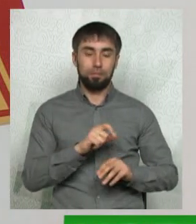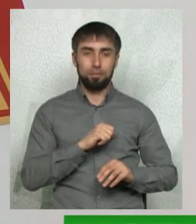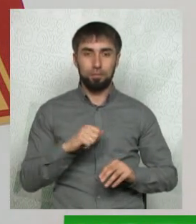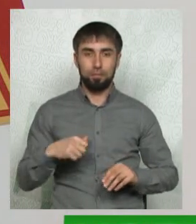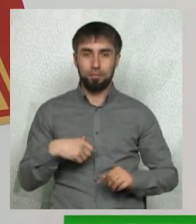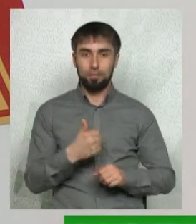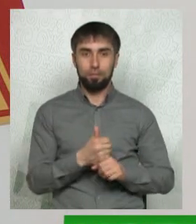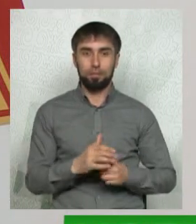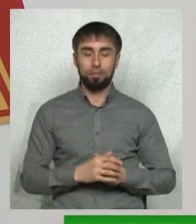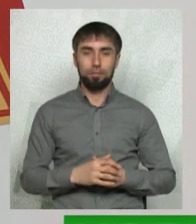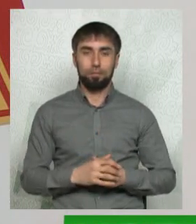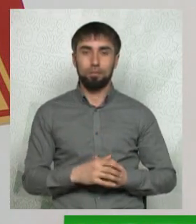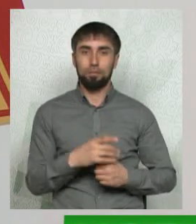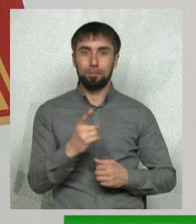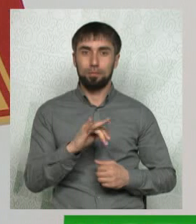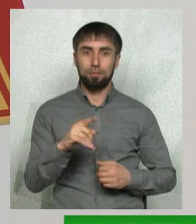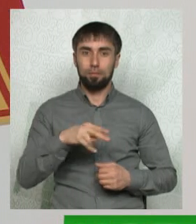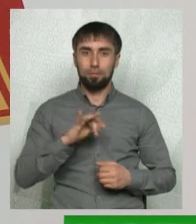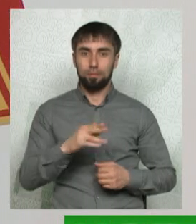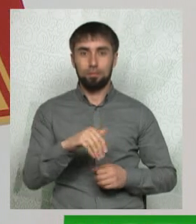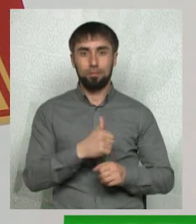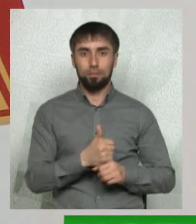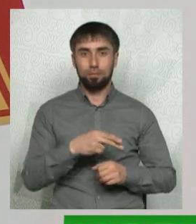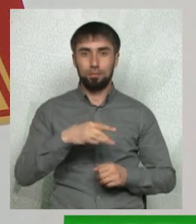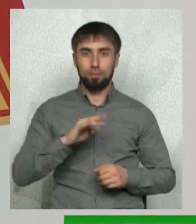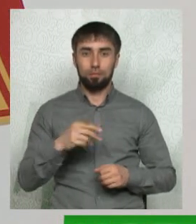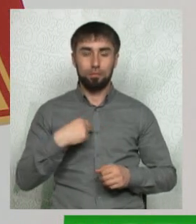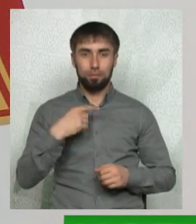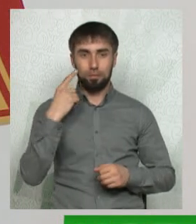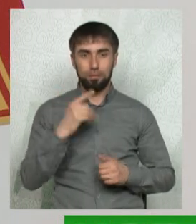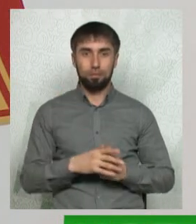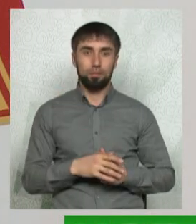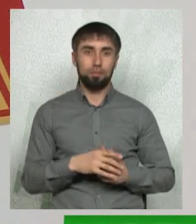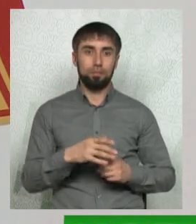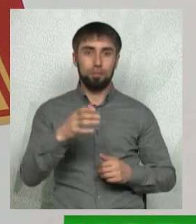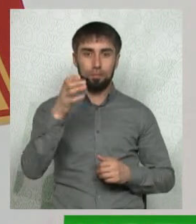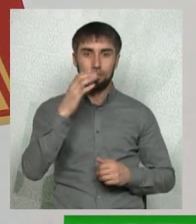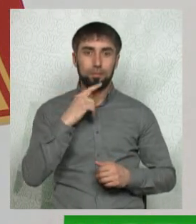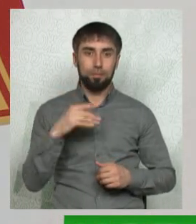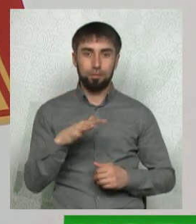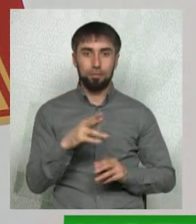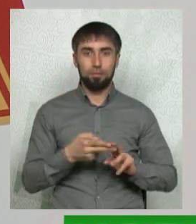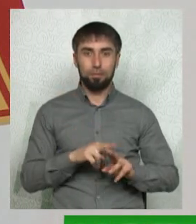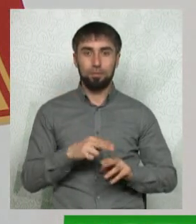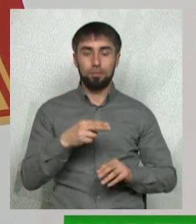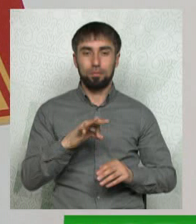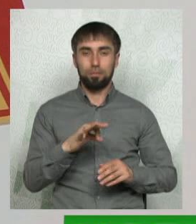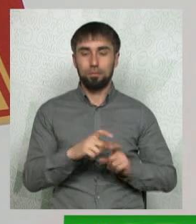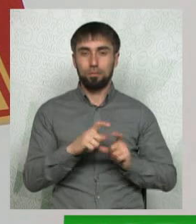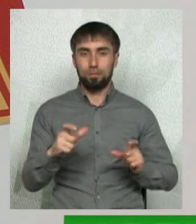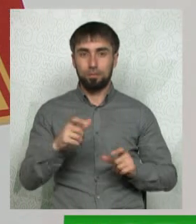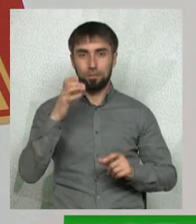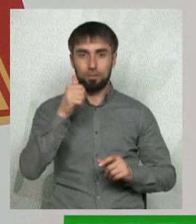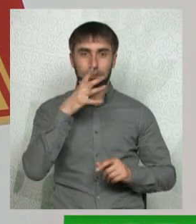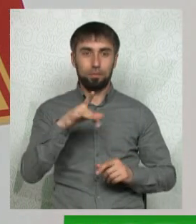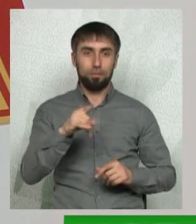идет в одним из пунктов, главных пунктов, я считаю, образования в России. Это дошкольное образование, которое,